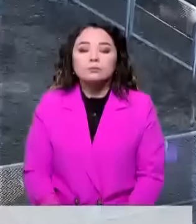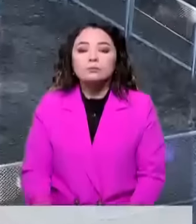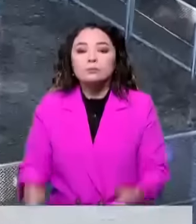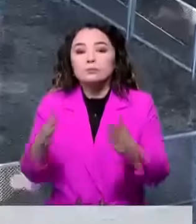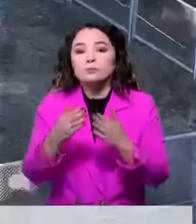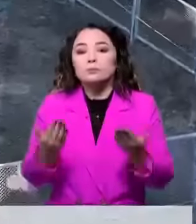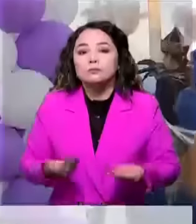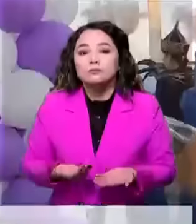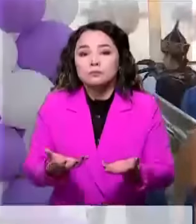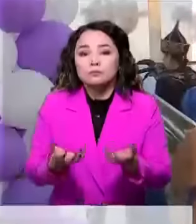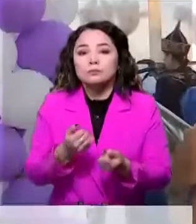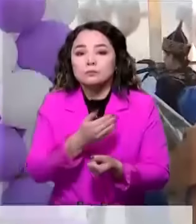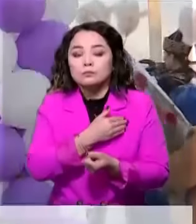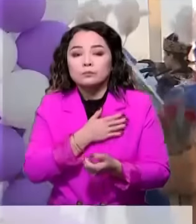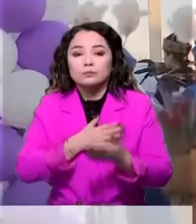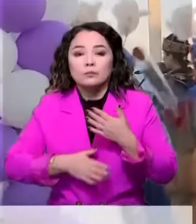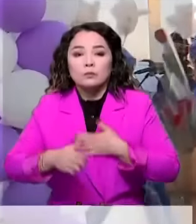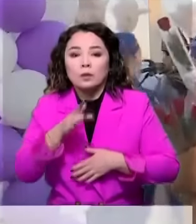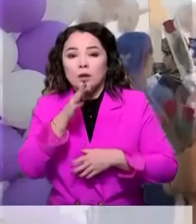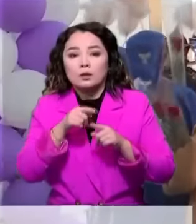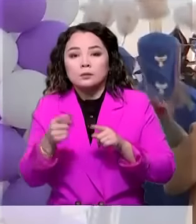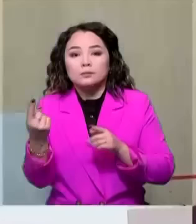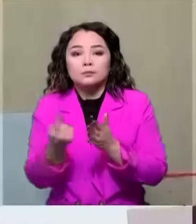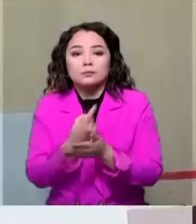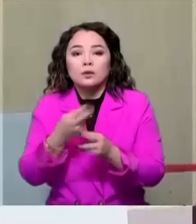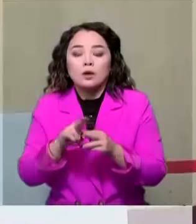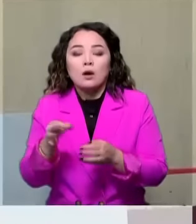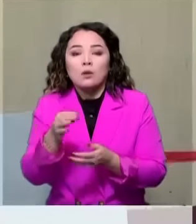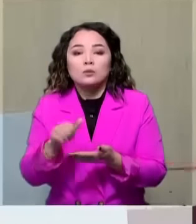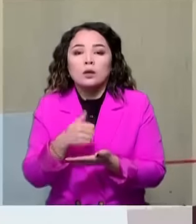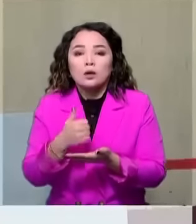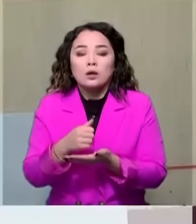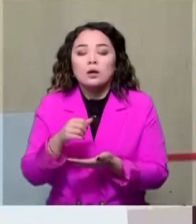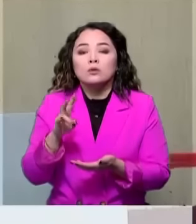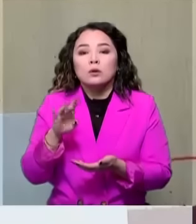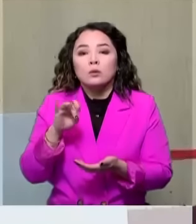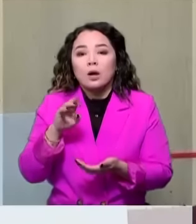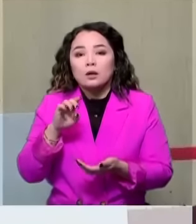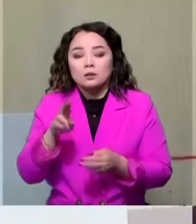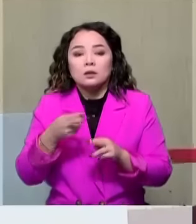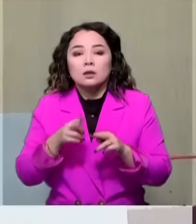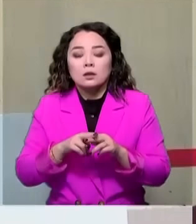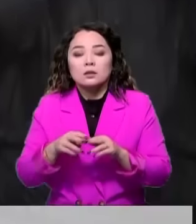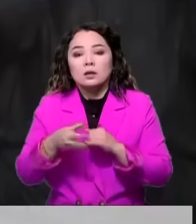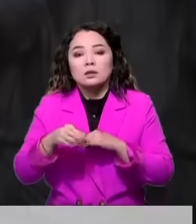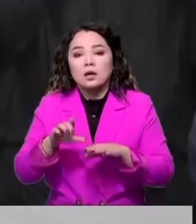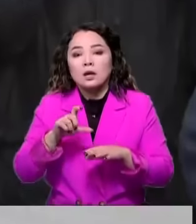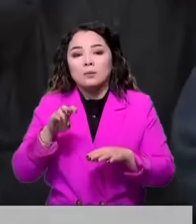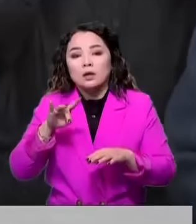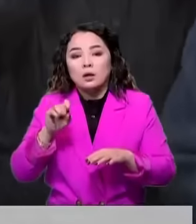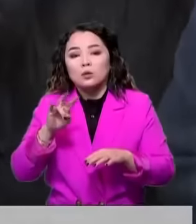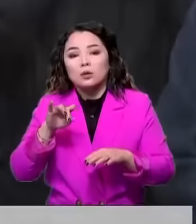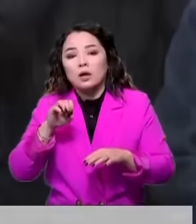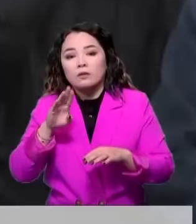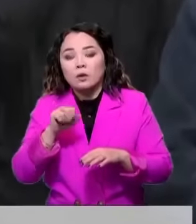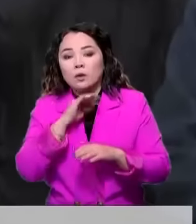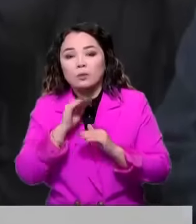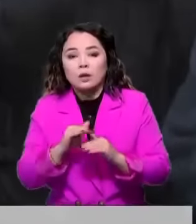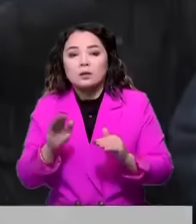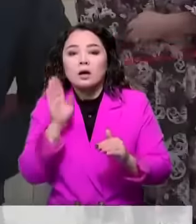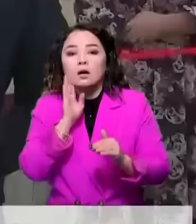Баспаналы болу адам өміріндегі ең қуанышты сәттердің бірі. Аудан әкімі Нұрбақыт Теңізбаев Кеген ауылының тұрғыны Елмира Нұртаеваға көпбалалы